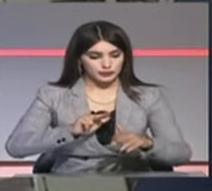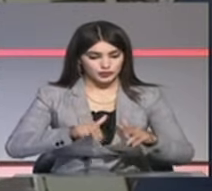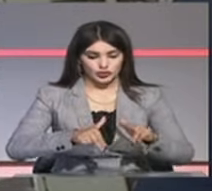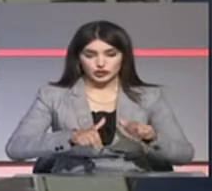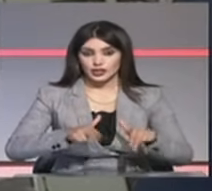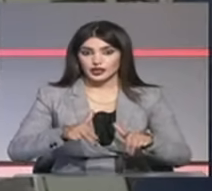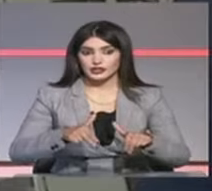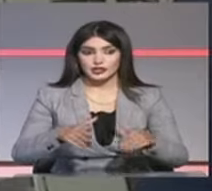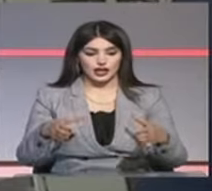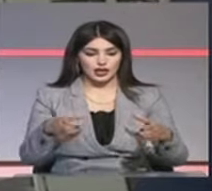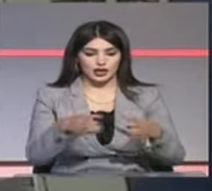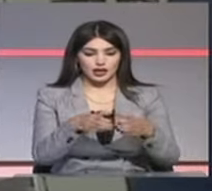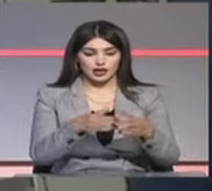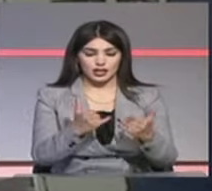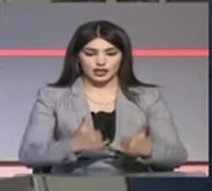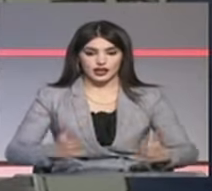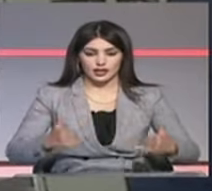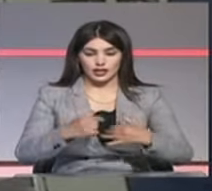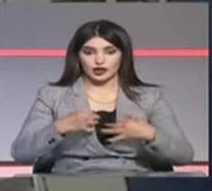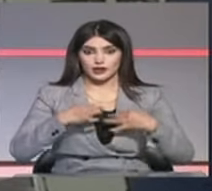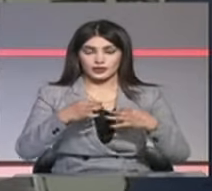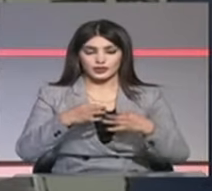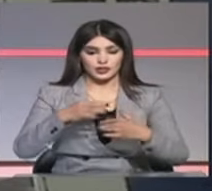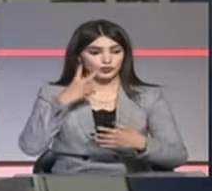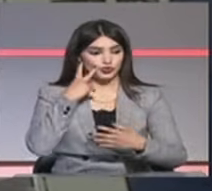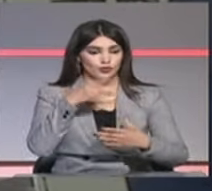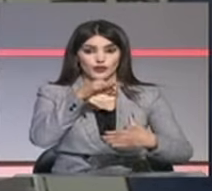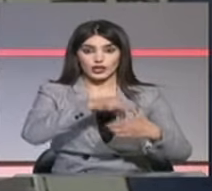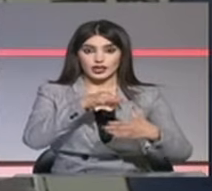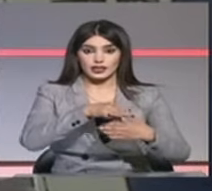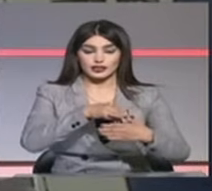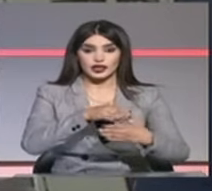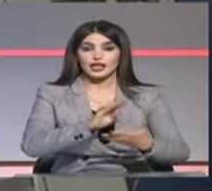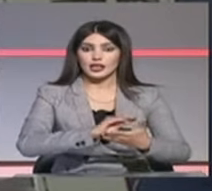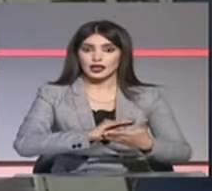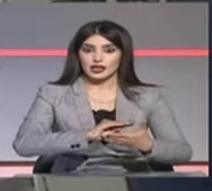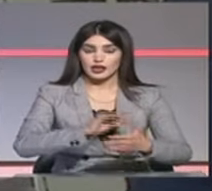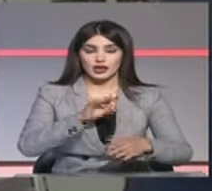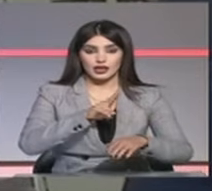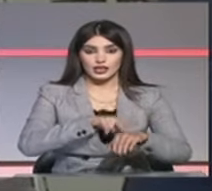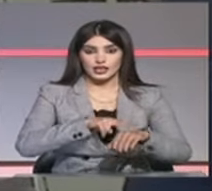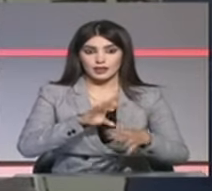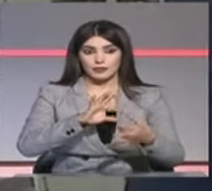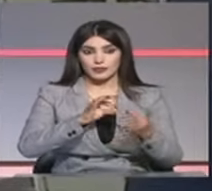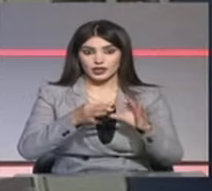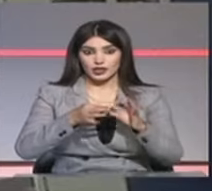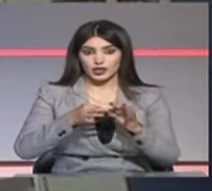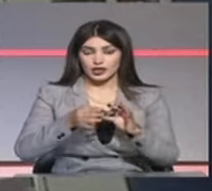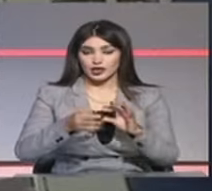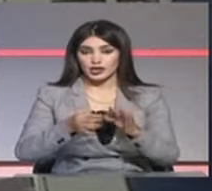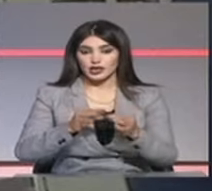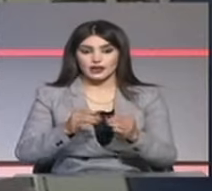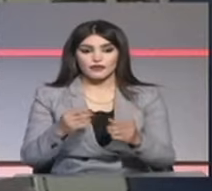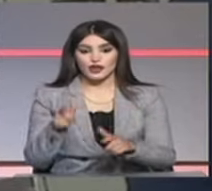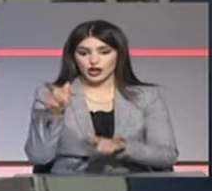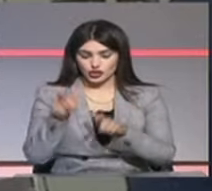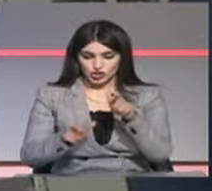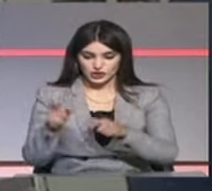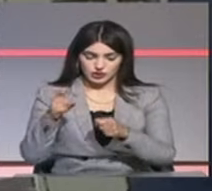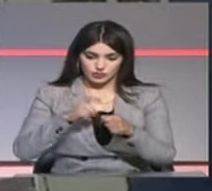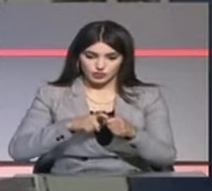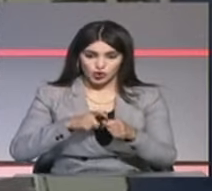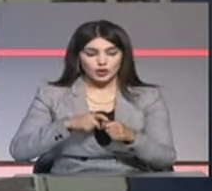على تركيبه اللجنه المستقله للاشراف على الانتخابات الهيئه التنفيذيه للجنه الوطنيه الاولمبيه واللي تتكون من شخصيات